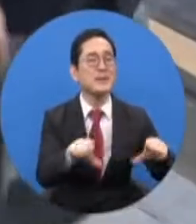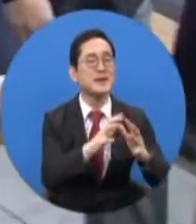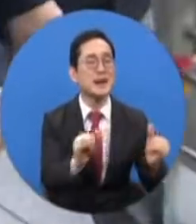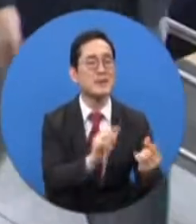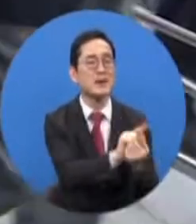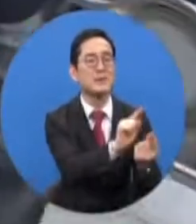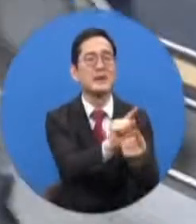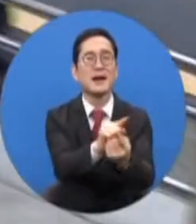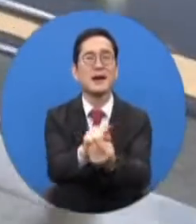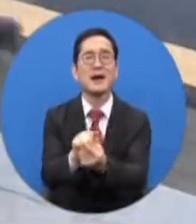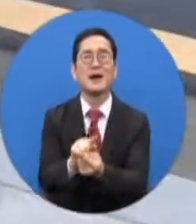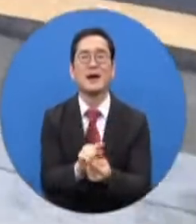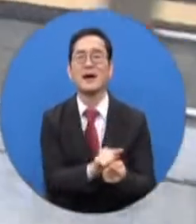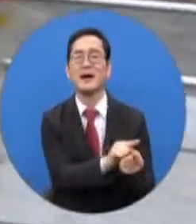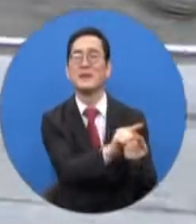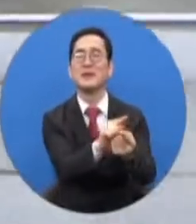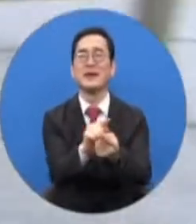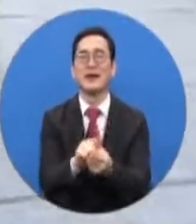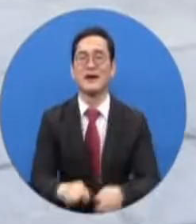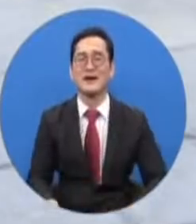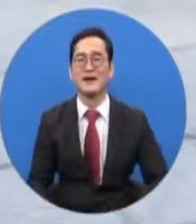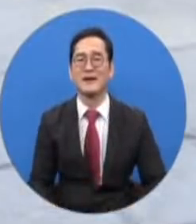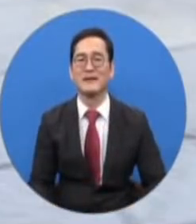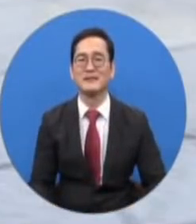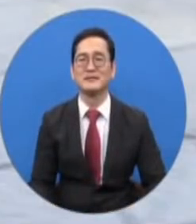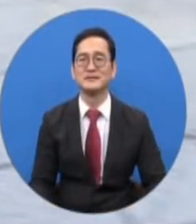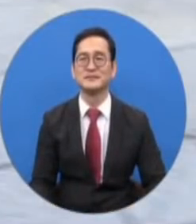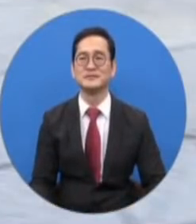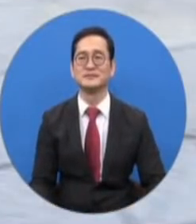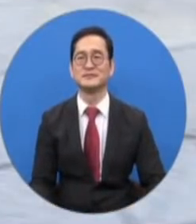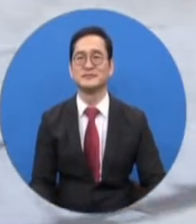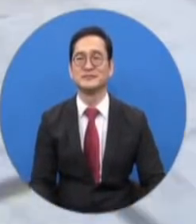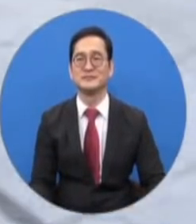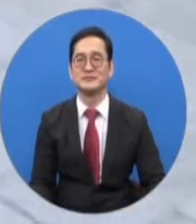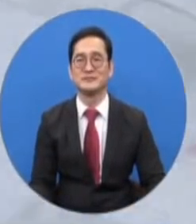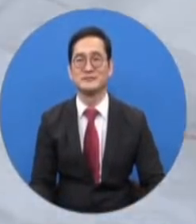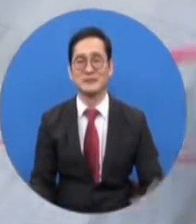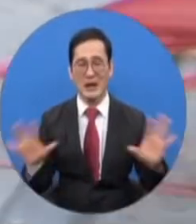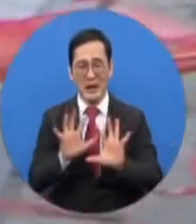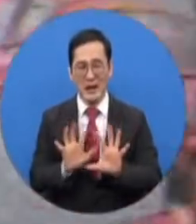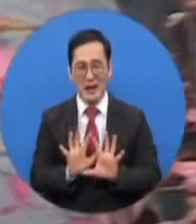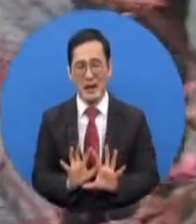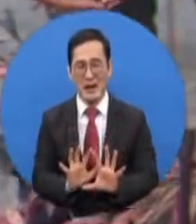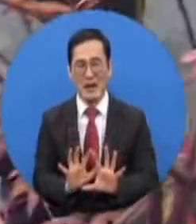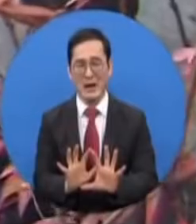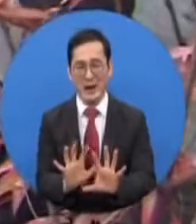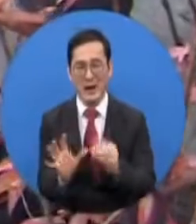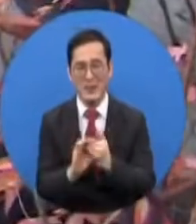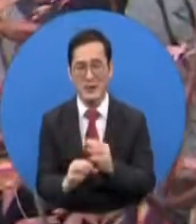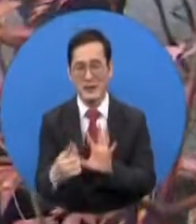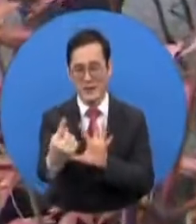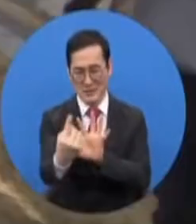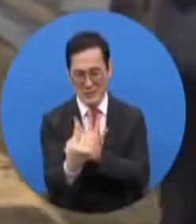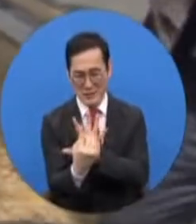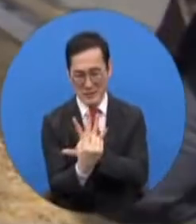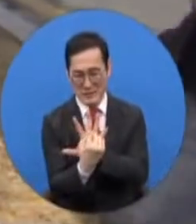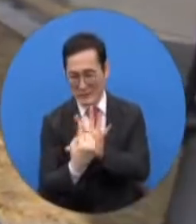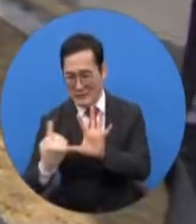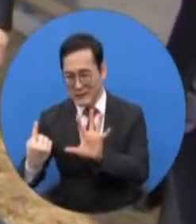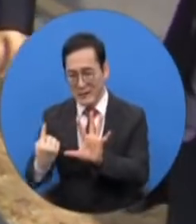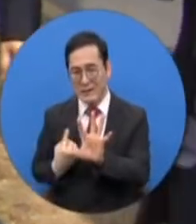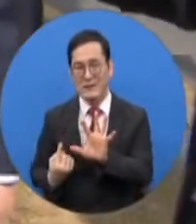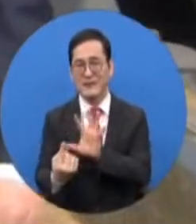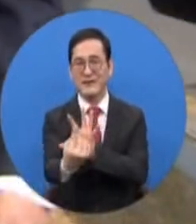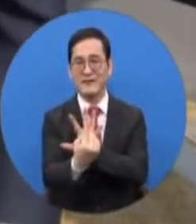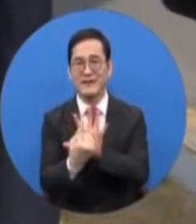걸을 때 이렇게 줄 맞춰서 걸어야 됩니까? 근데 저렇게 걸으면 이제 도로를 다 차지하면 사실 시민들이 또 불편할 수 있을 것 같은데 저런 모습을 이제